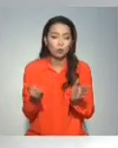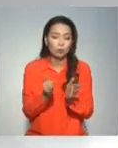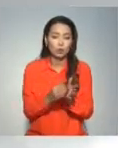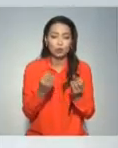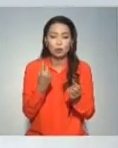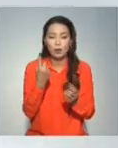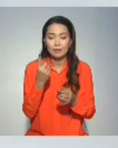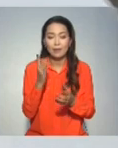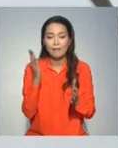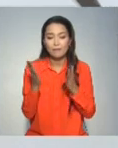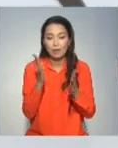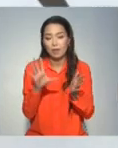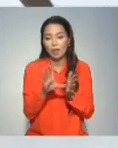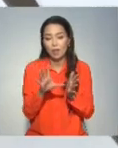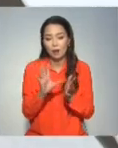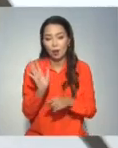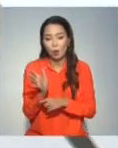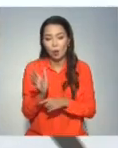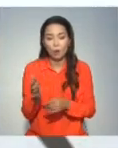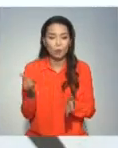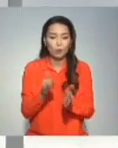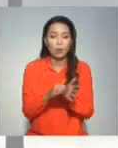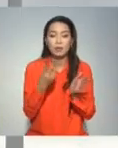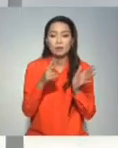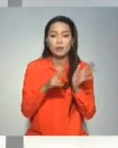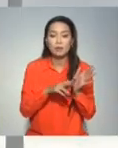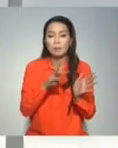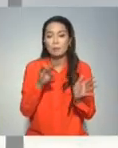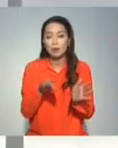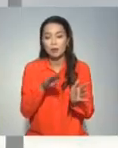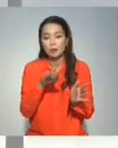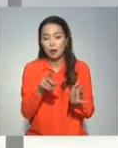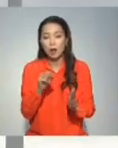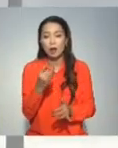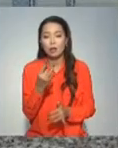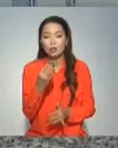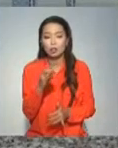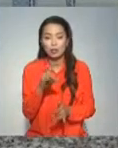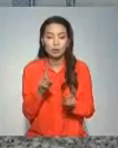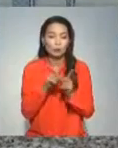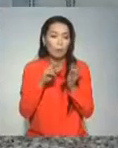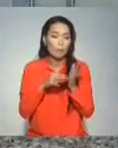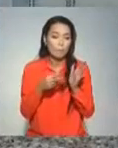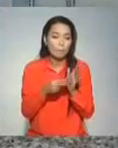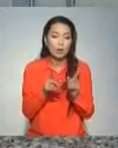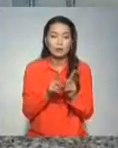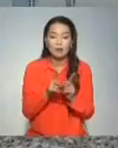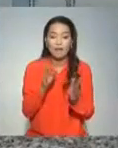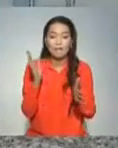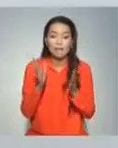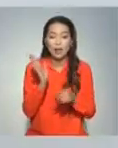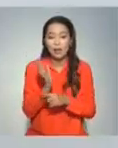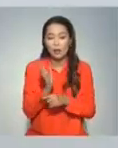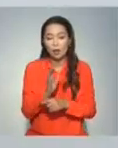одну ветроэлектростанцию. Цена проекта 27 миллиардов тенге. А в Аршалынском районе планируется построить